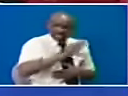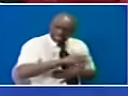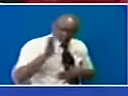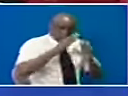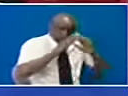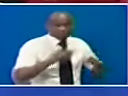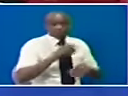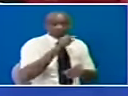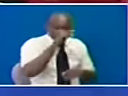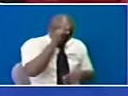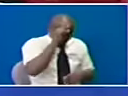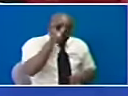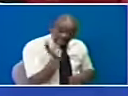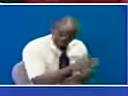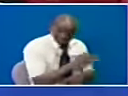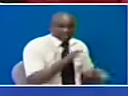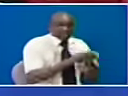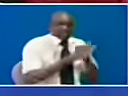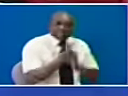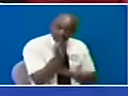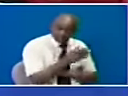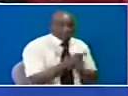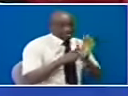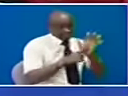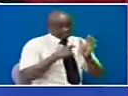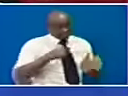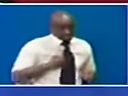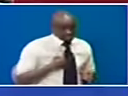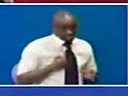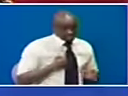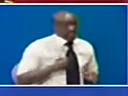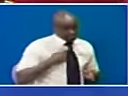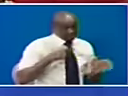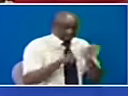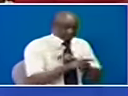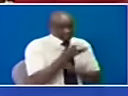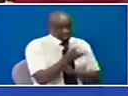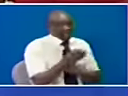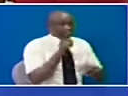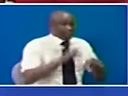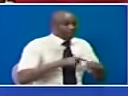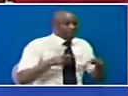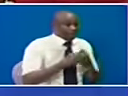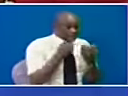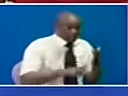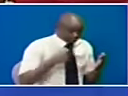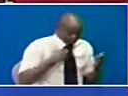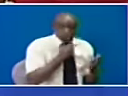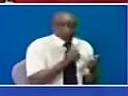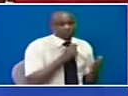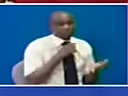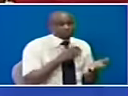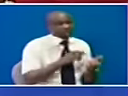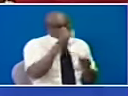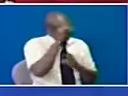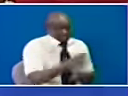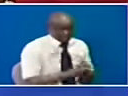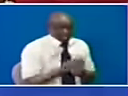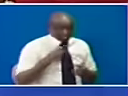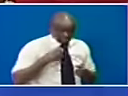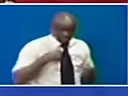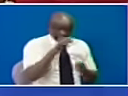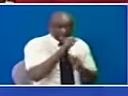serikali, sasa unakuwa kivyako. Kama sasa mimi kwa mfano nilikuwa katibu, wakati nimesema kwamba naenda kugombania kiti cha ugavana, niliacha